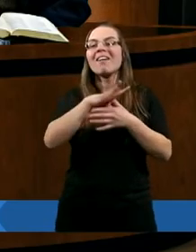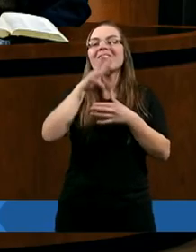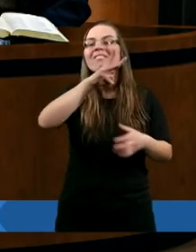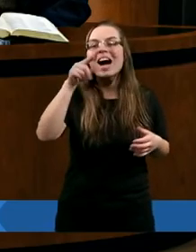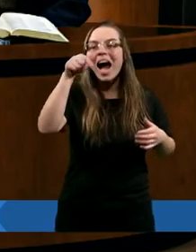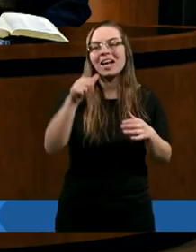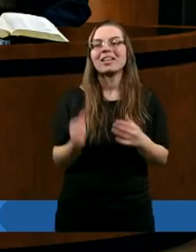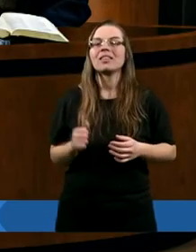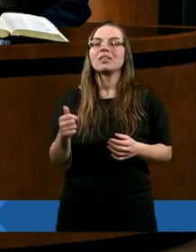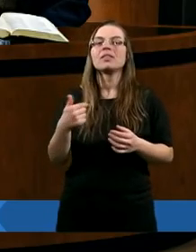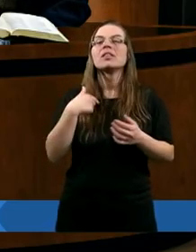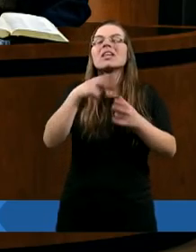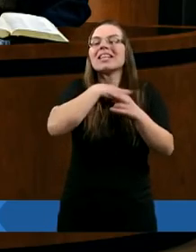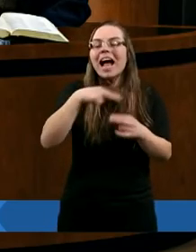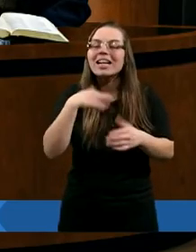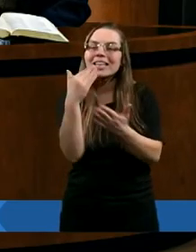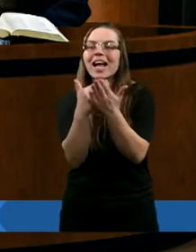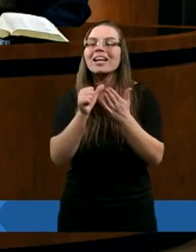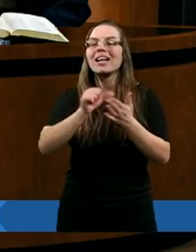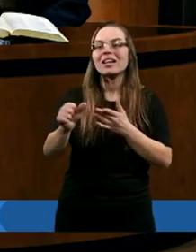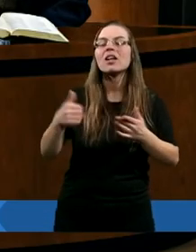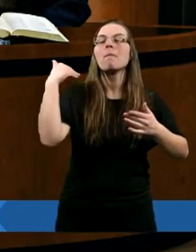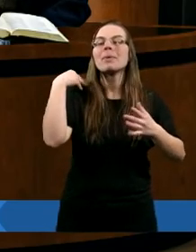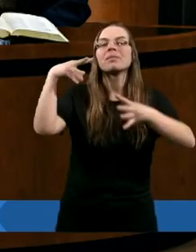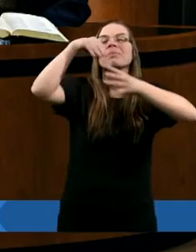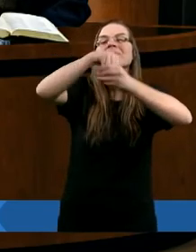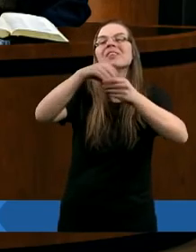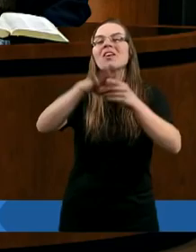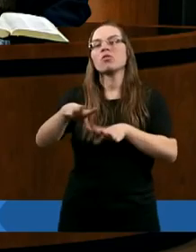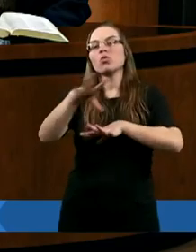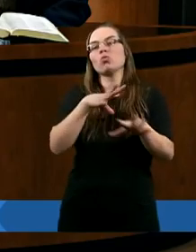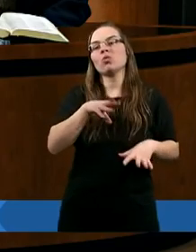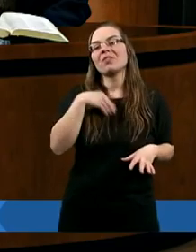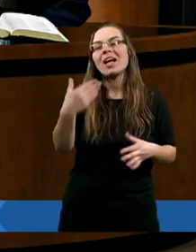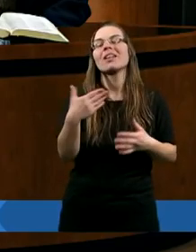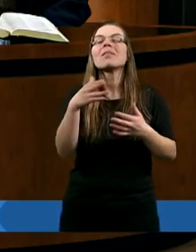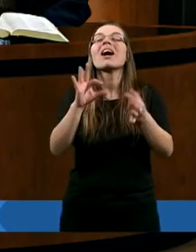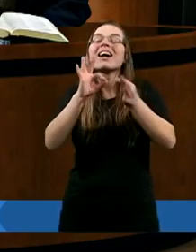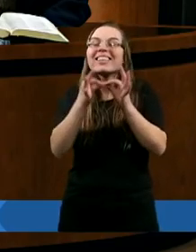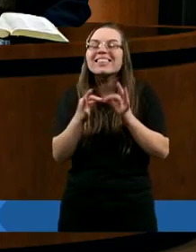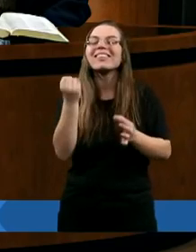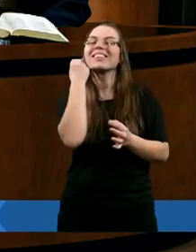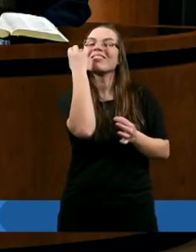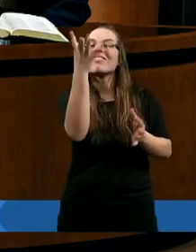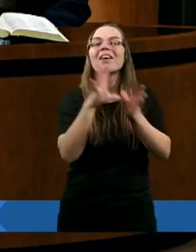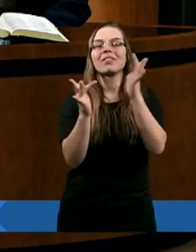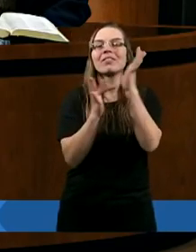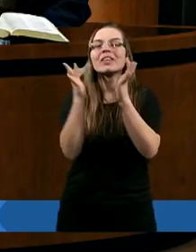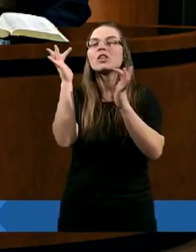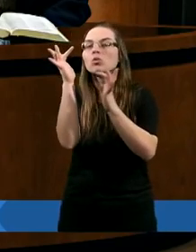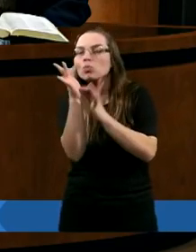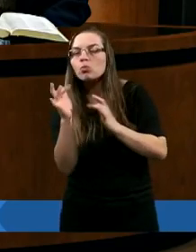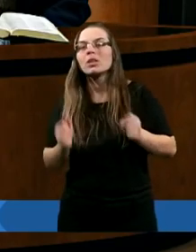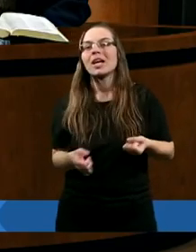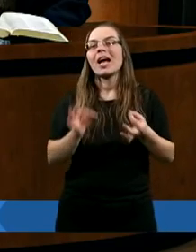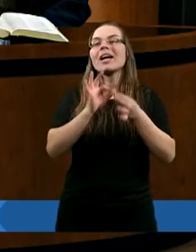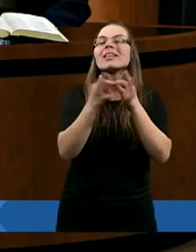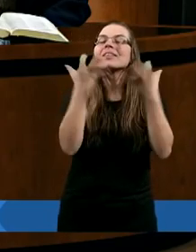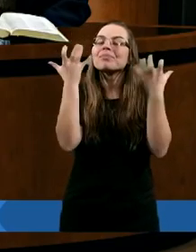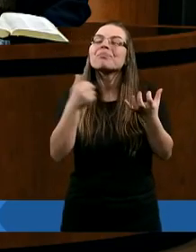was. Czyli nasze zadanie w zasadzie jest trwać w Chrystusie. I wtedy, kiedy trwamy w Chrystusie, kiedy chcemy być jak On,